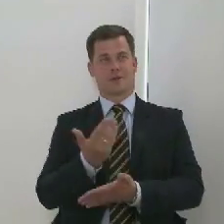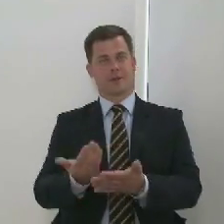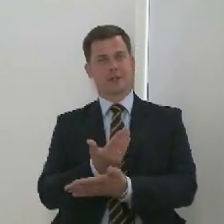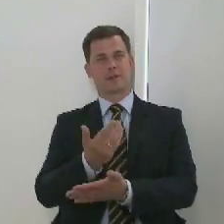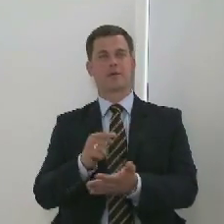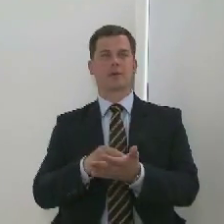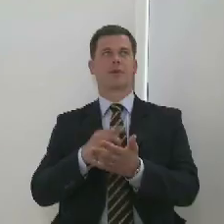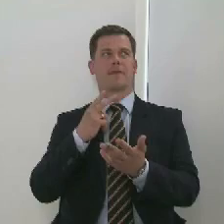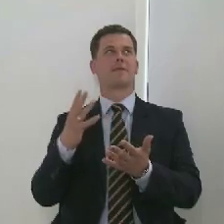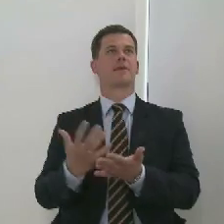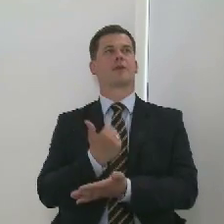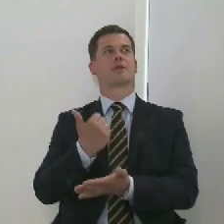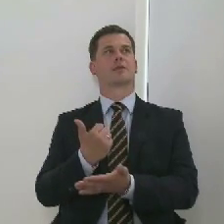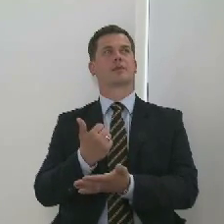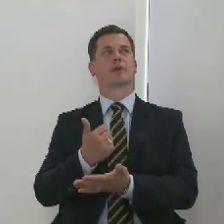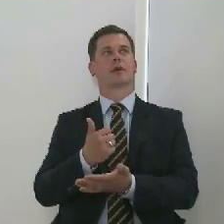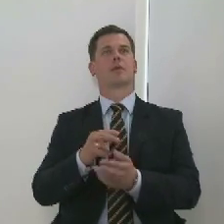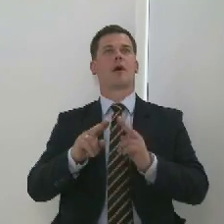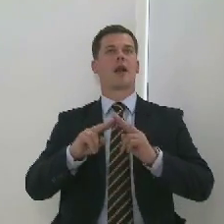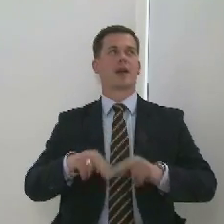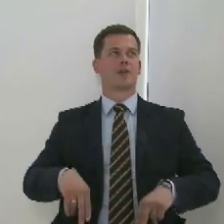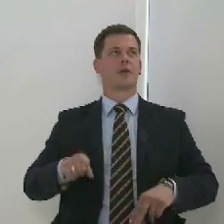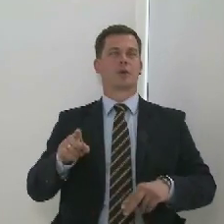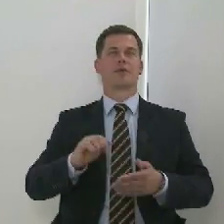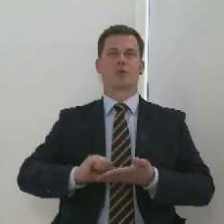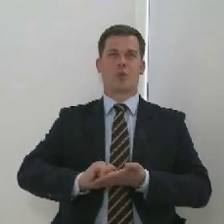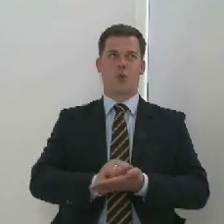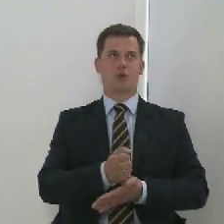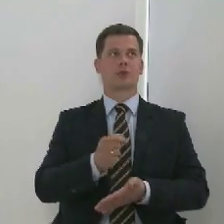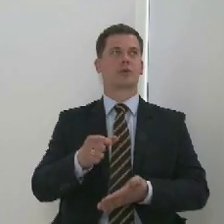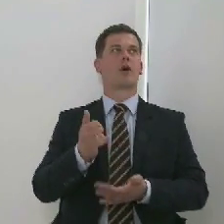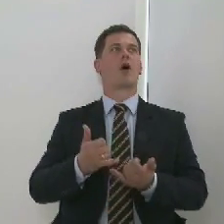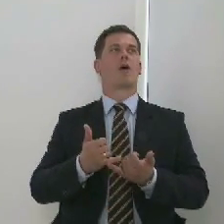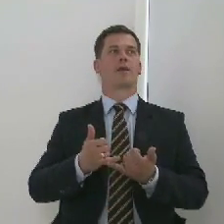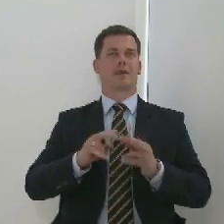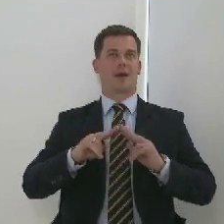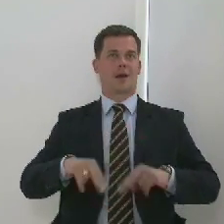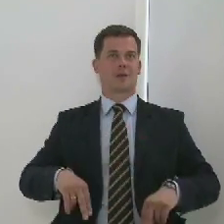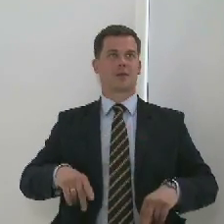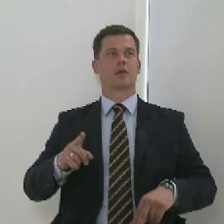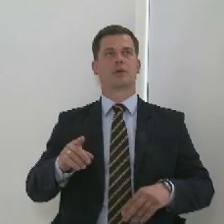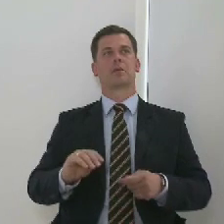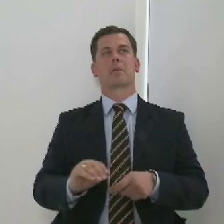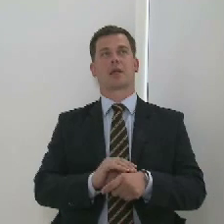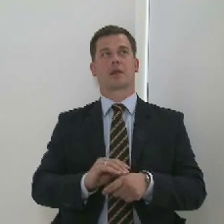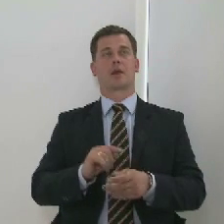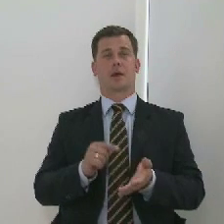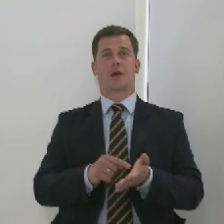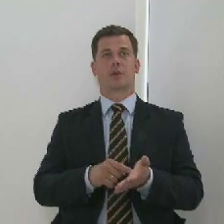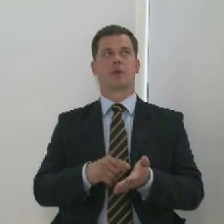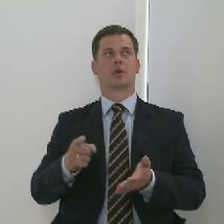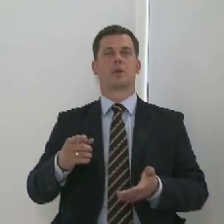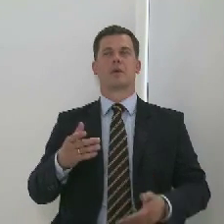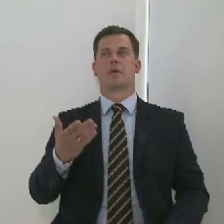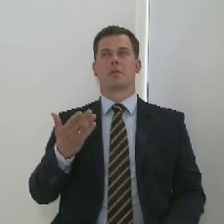że wykorzystujemy pozostałość po wytłoczeniu z nasion rzepaku oleju. Jest to materiał, którego